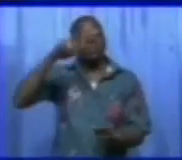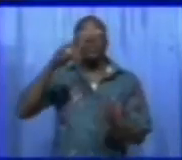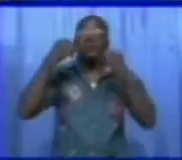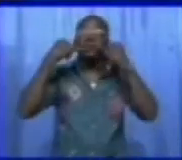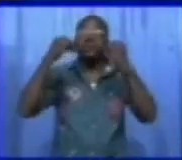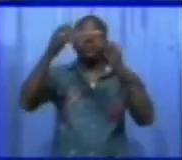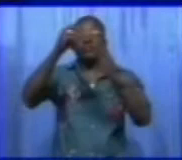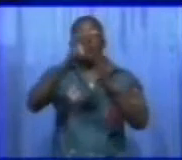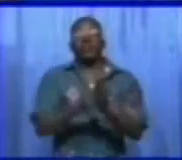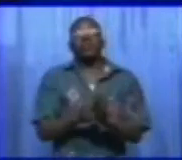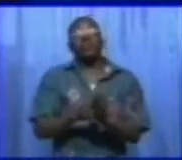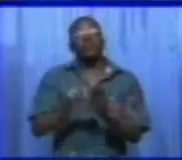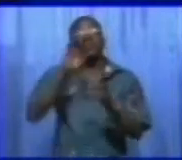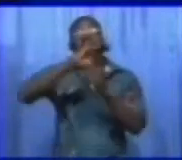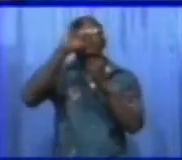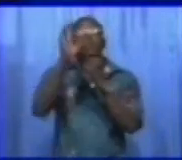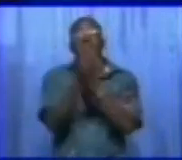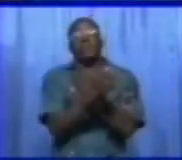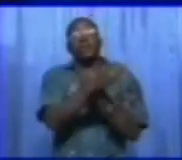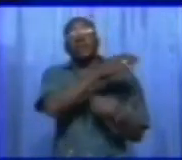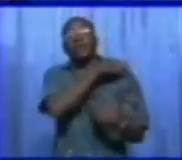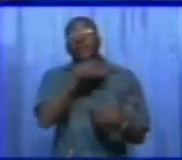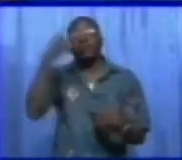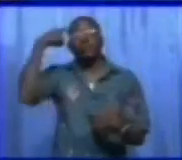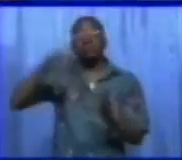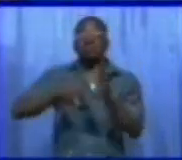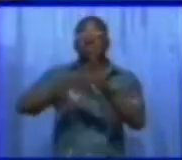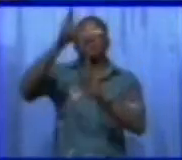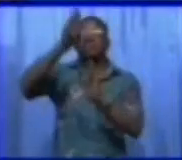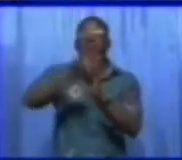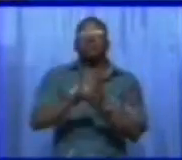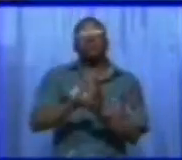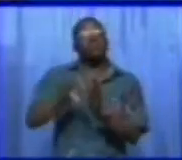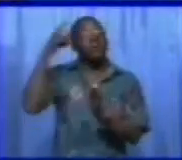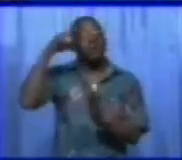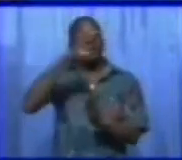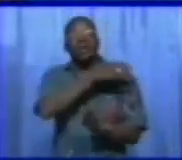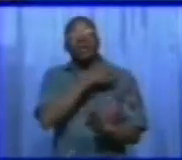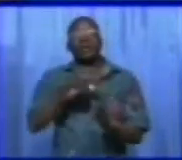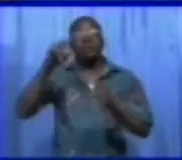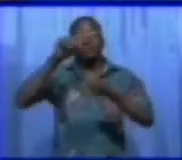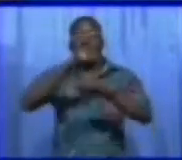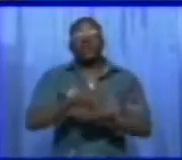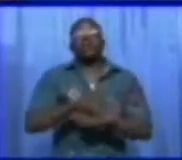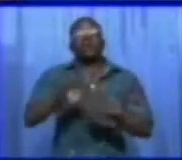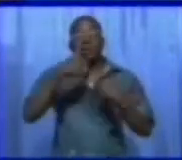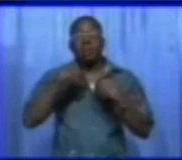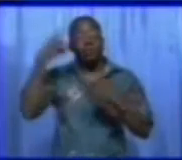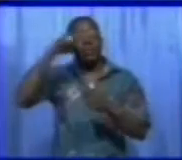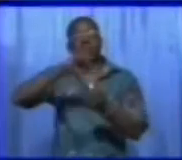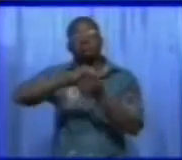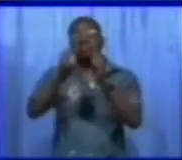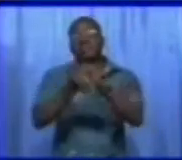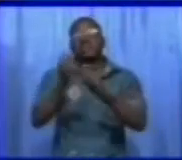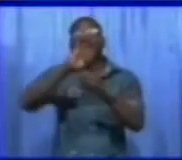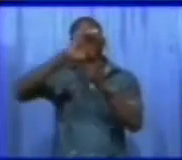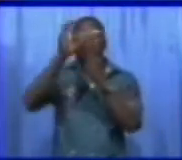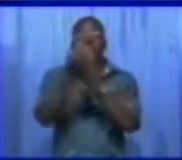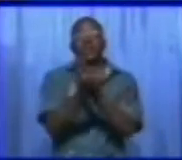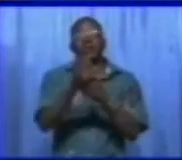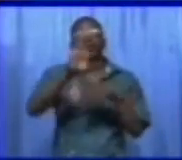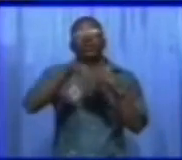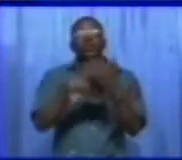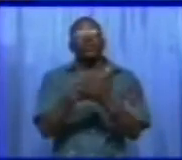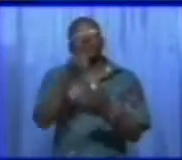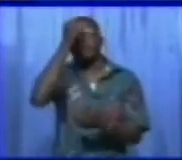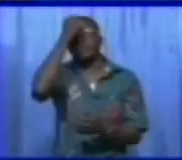d'information climatique et pour le développement de la résilience et de l'adaptation au changement climatique. Tout cela, on va le